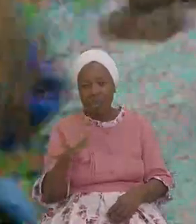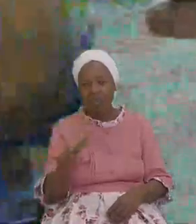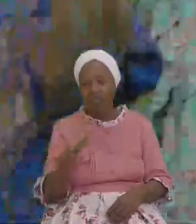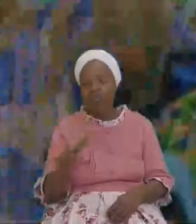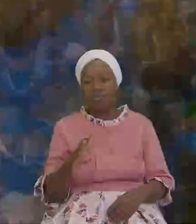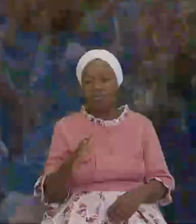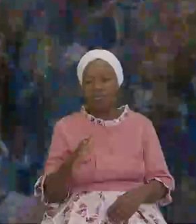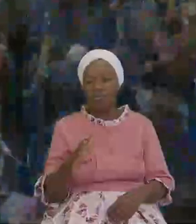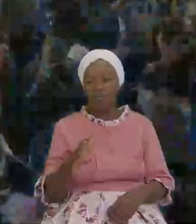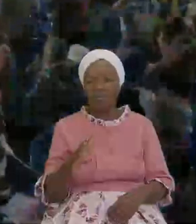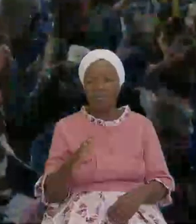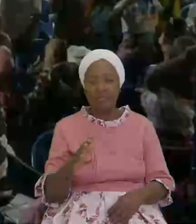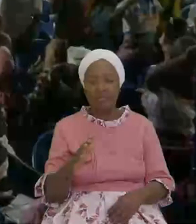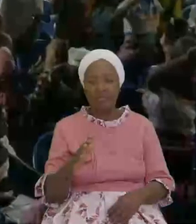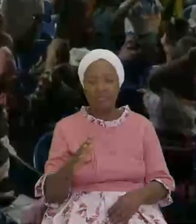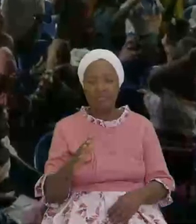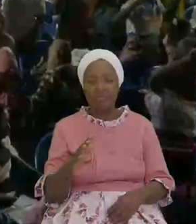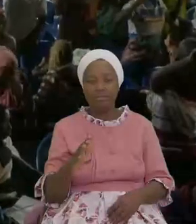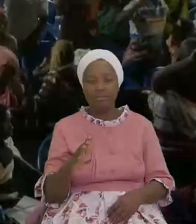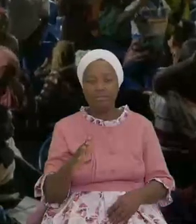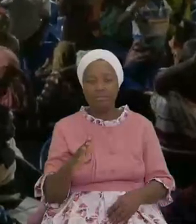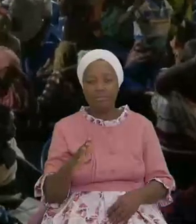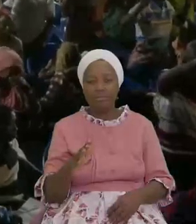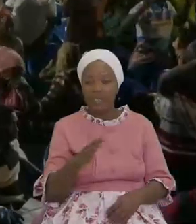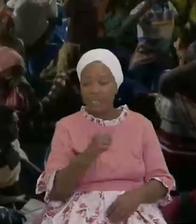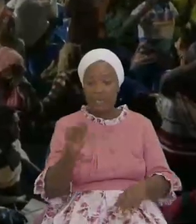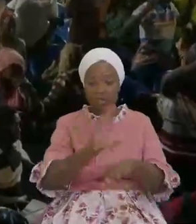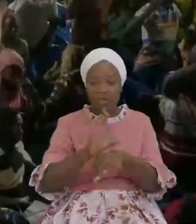Garçon, fille, homme, femme.